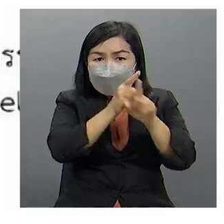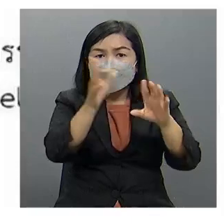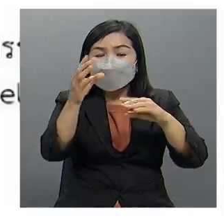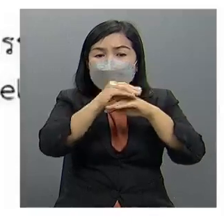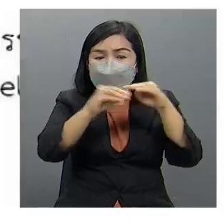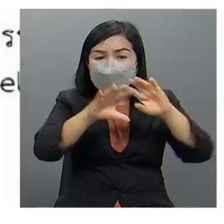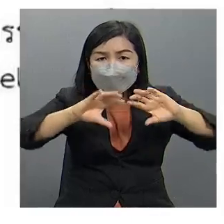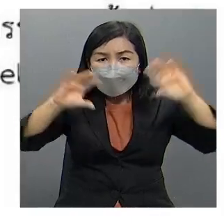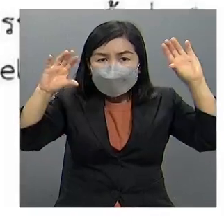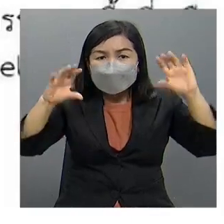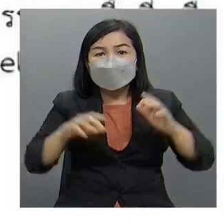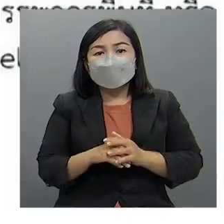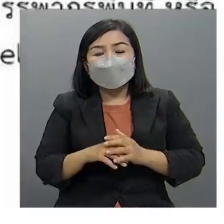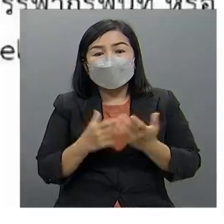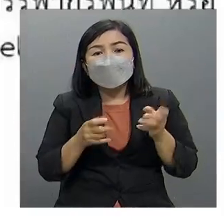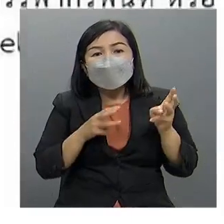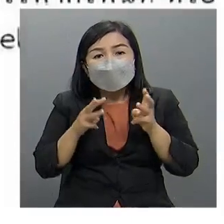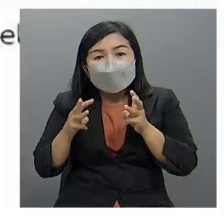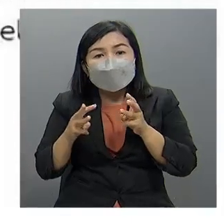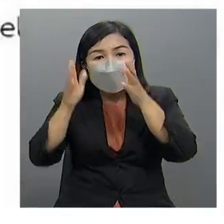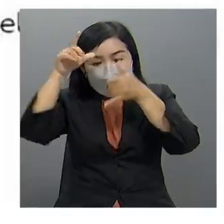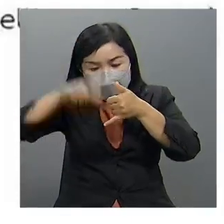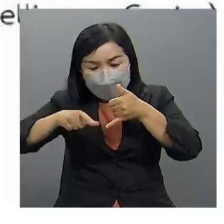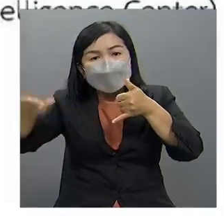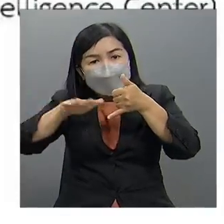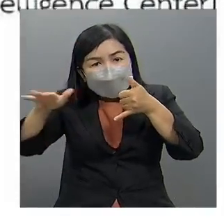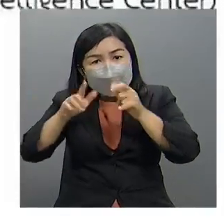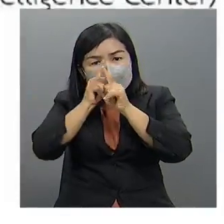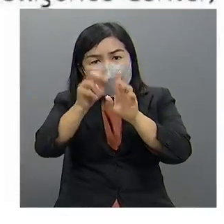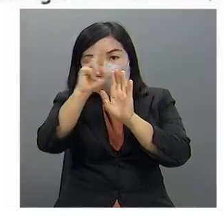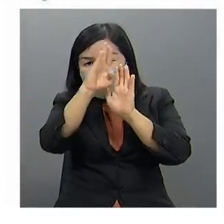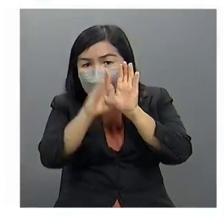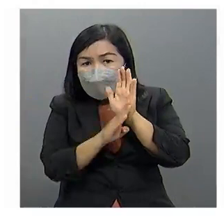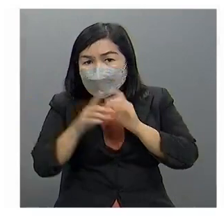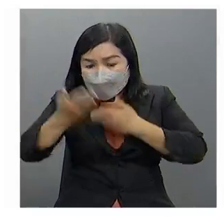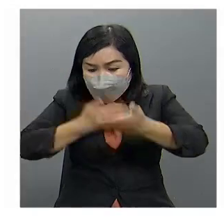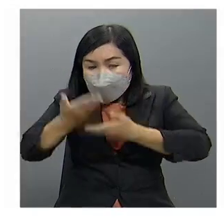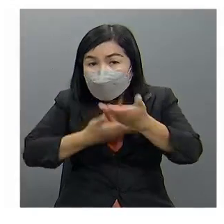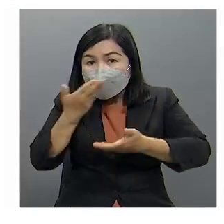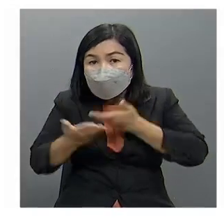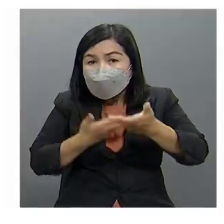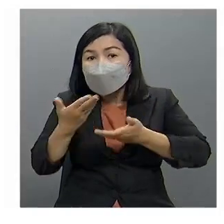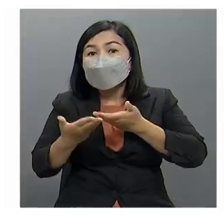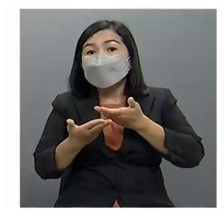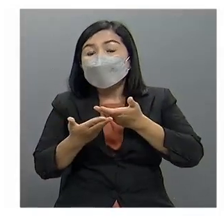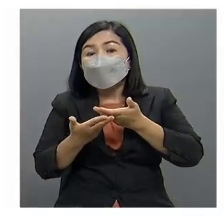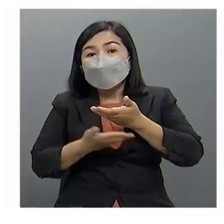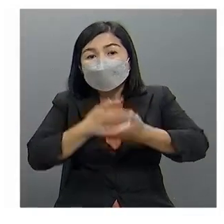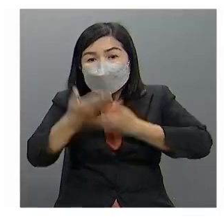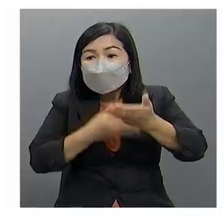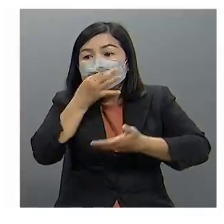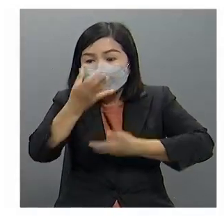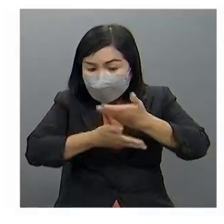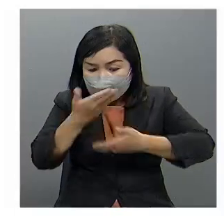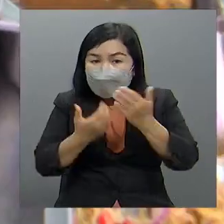พ่อค้าแม่ค้าที่เป็นบุคคลธรรมดาถ้ามีเงินได้จากการค้าขายที่เป็นรายได้ที่ไม่ได้รับการยกเว้นหากเงินได้ถึงเก